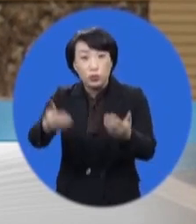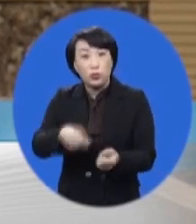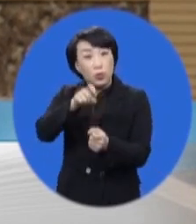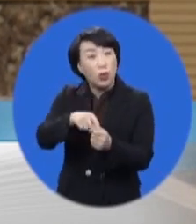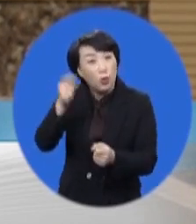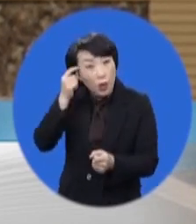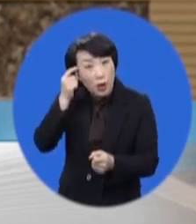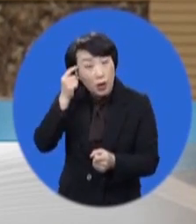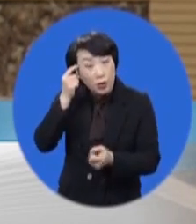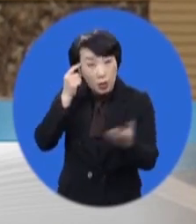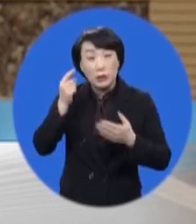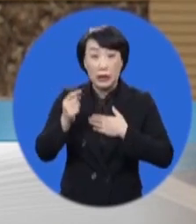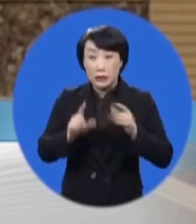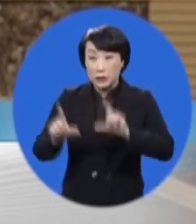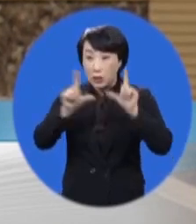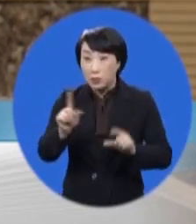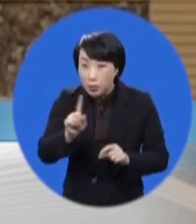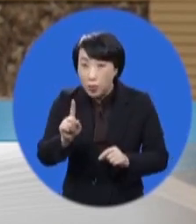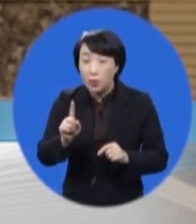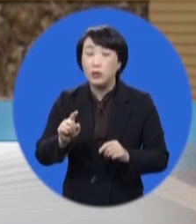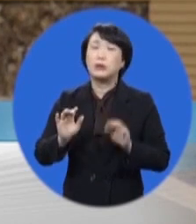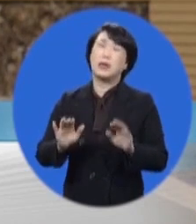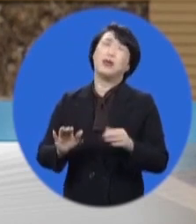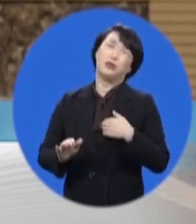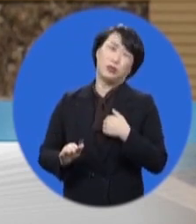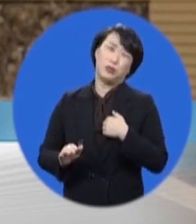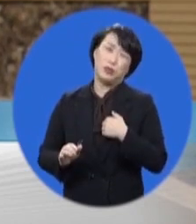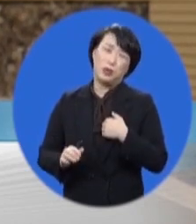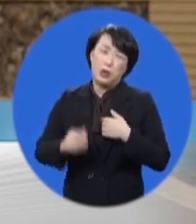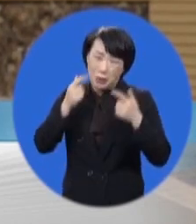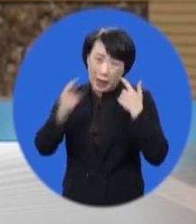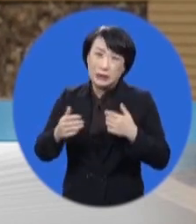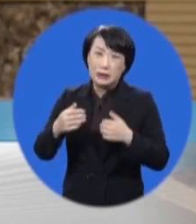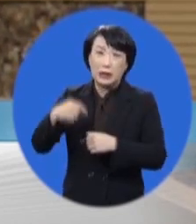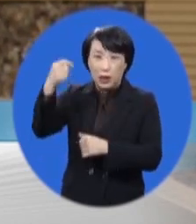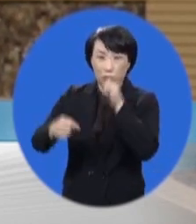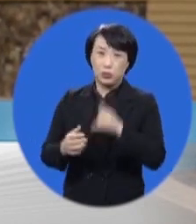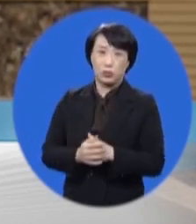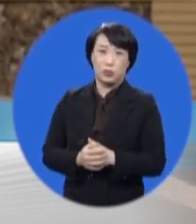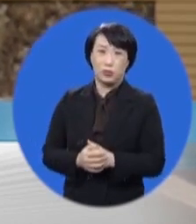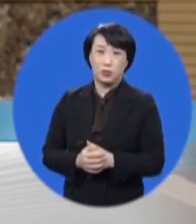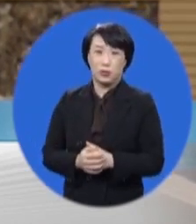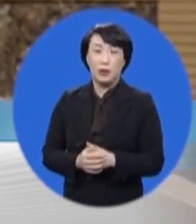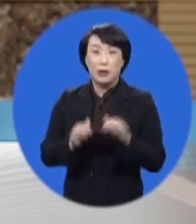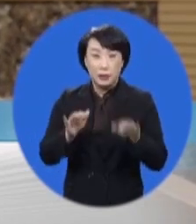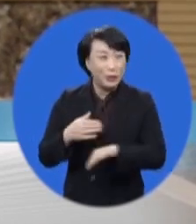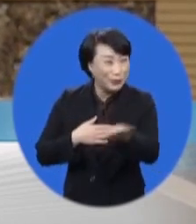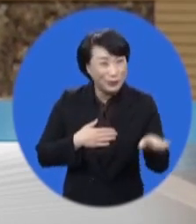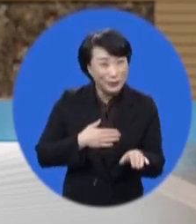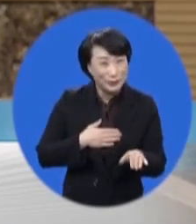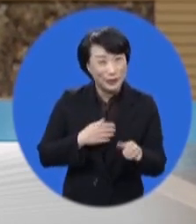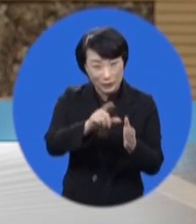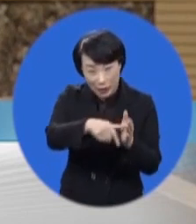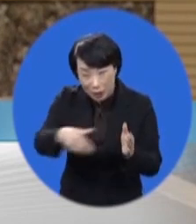뭐냐? 어떻게 살아야 되는가를 반드시 분명하게 말하고 있지 않습니까? 근데 우리는